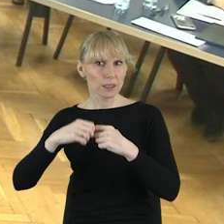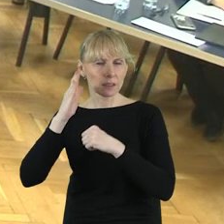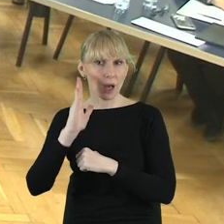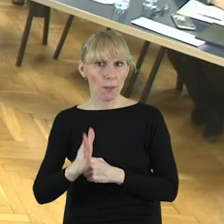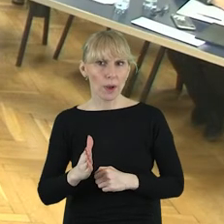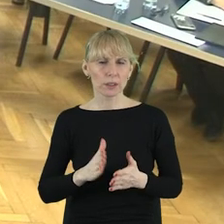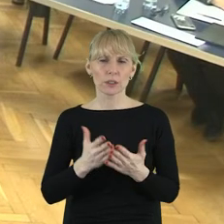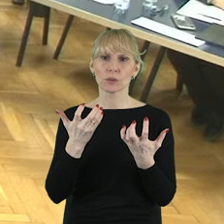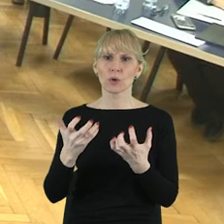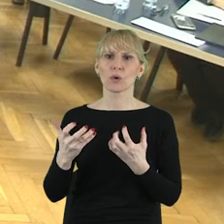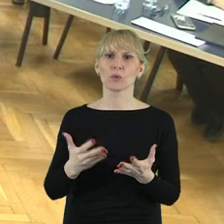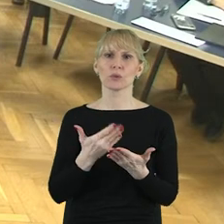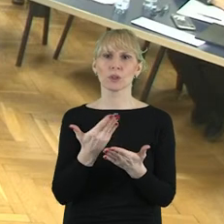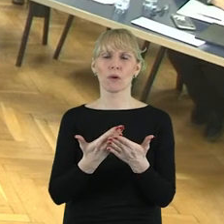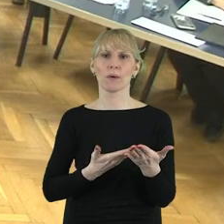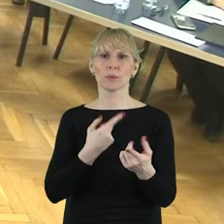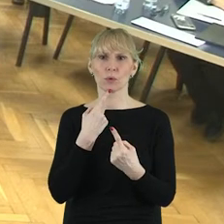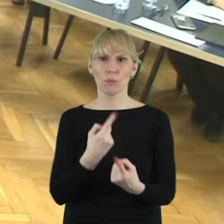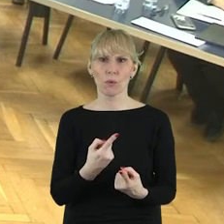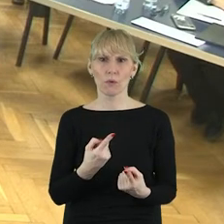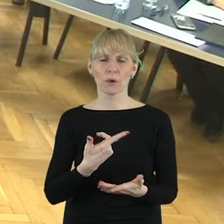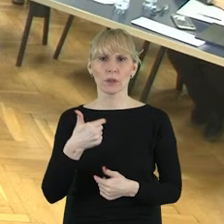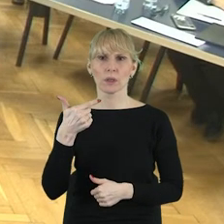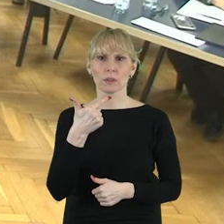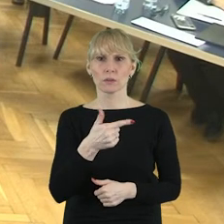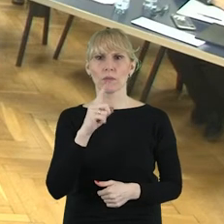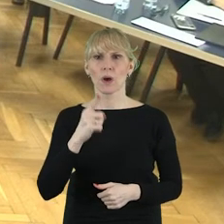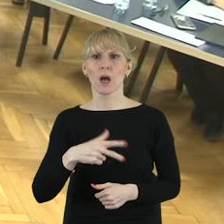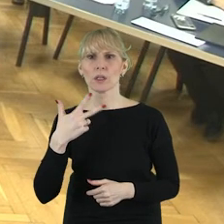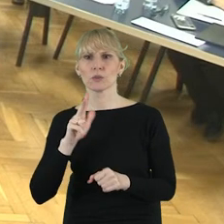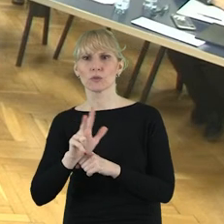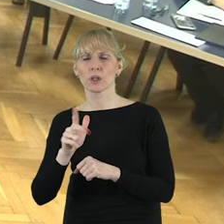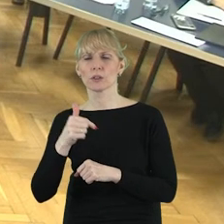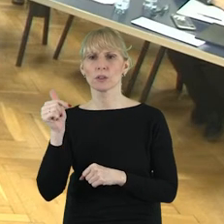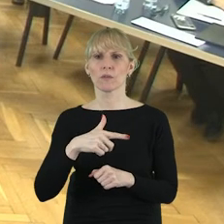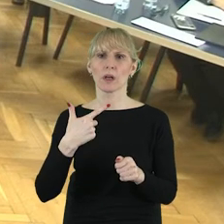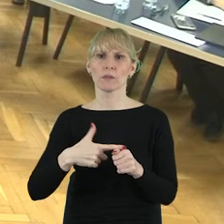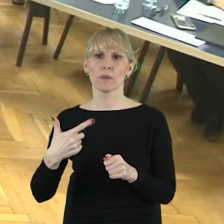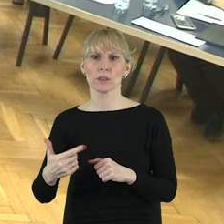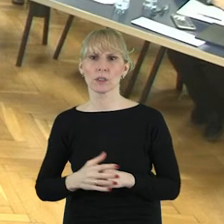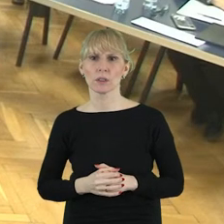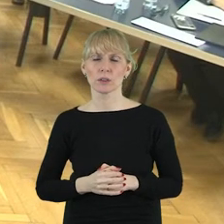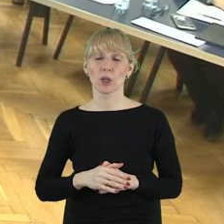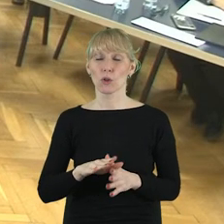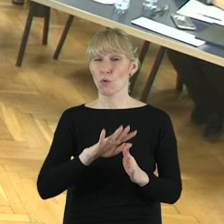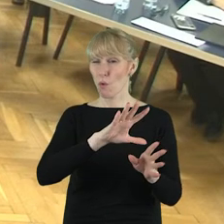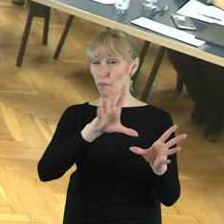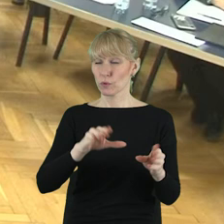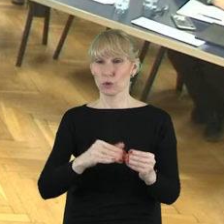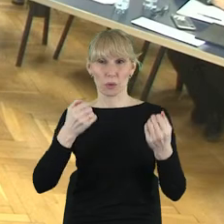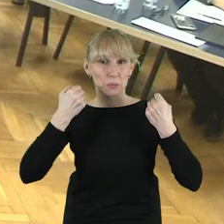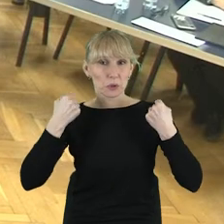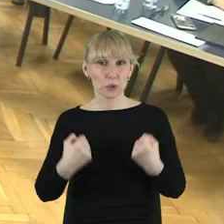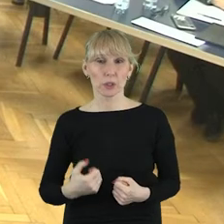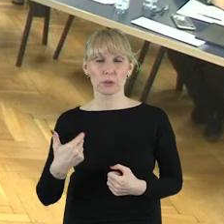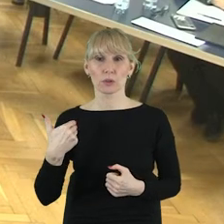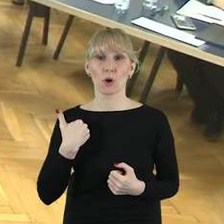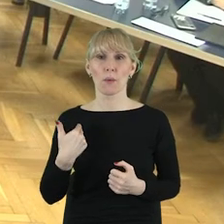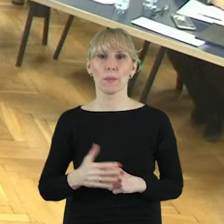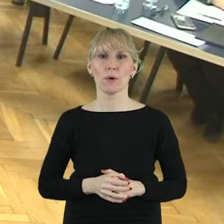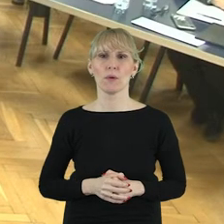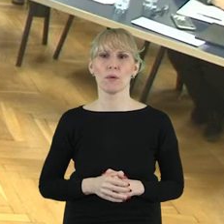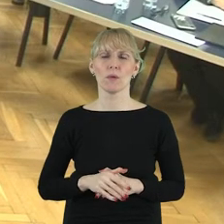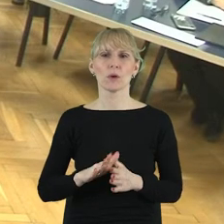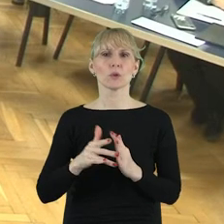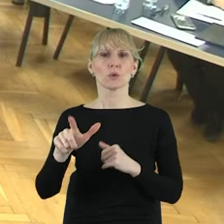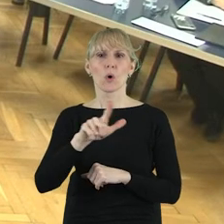chciałbym się cofnąć do okresu programowania 2007-2013 i początku 2014-2020. Wszystkim było bardzo ciężko rozpocząć wdrażanie